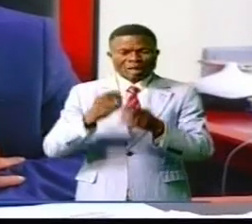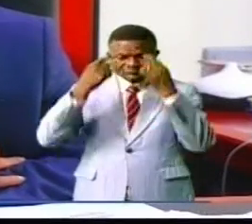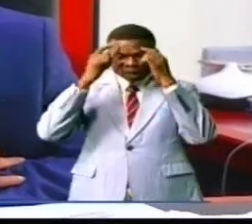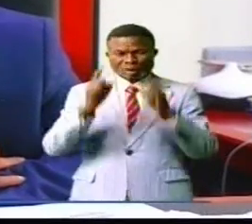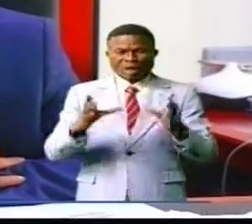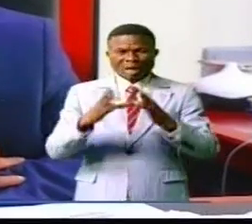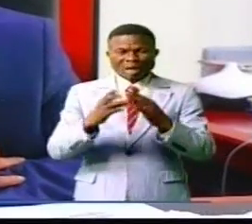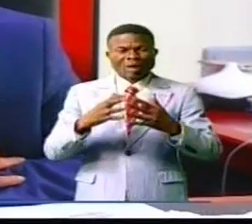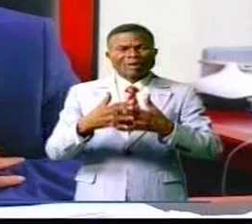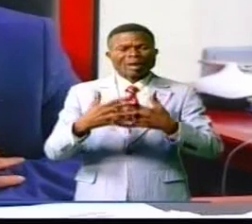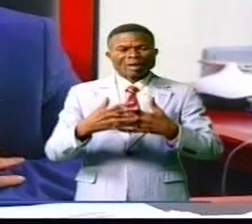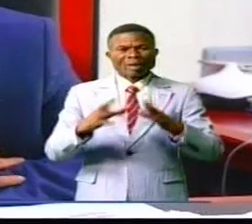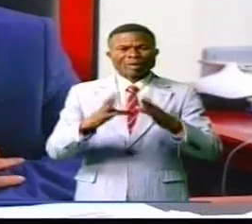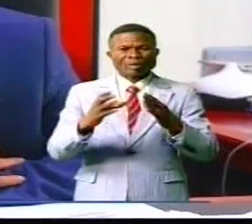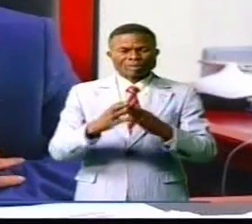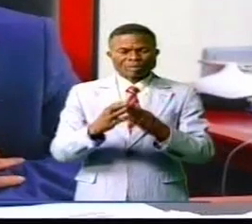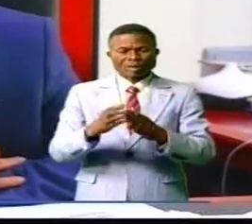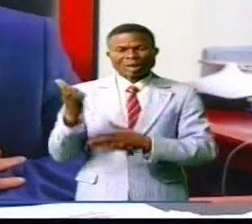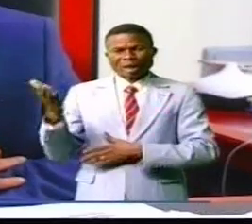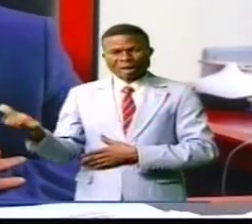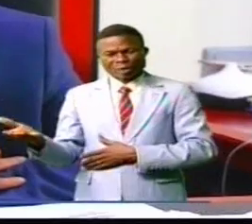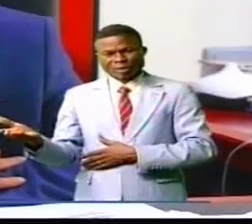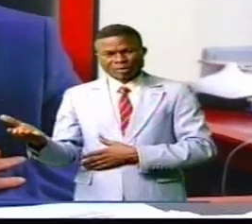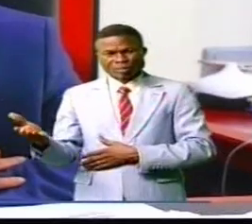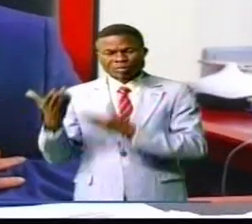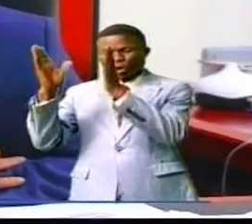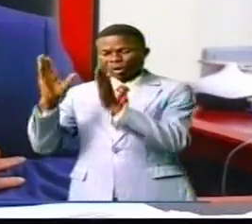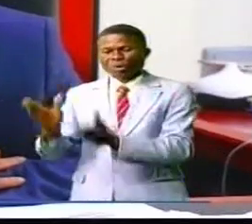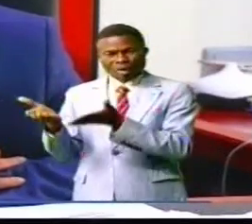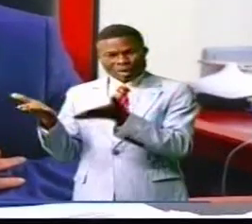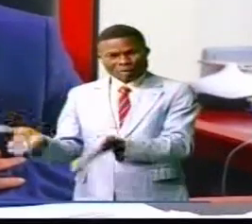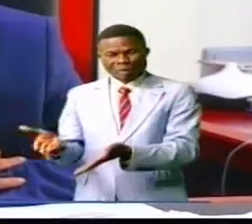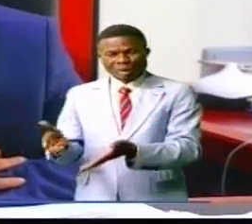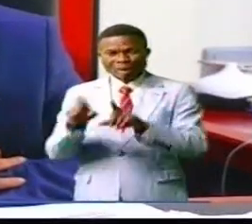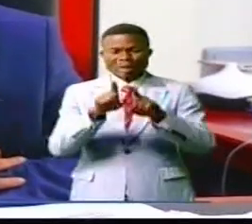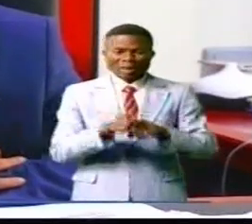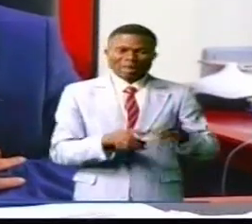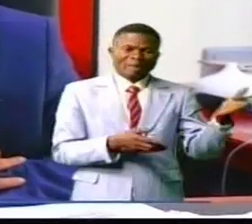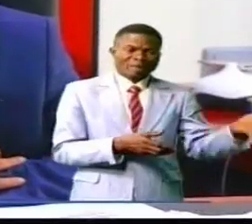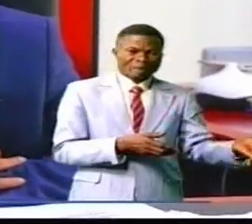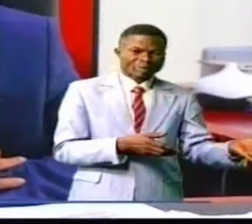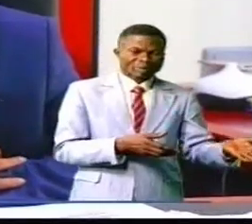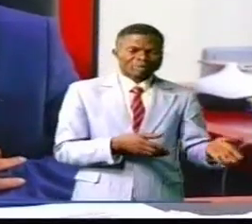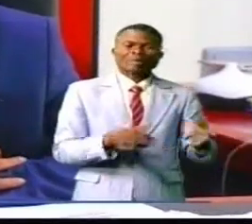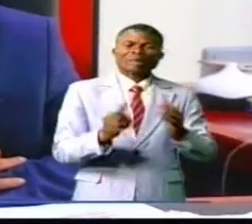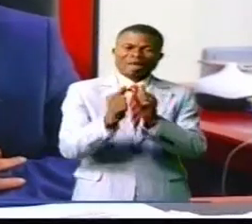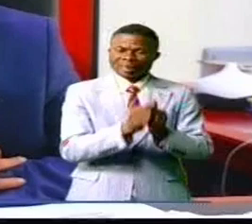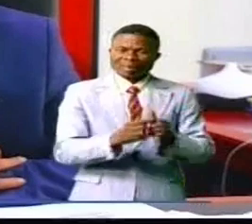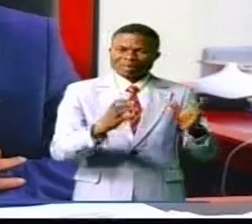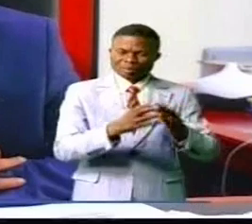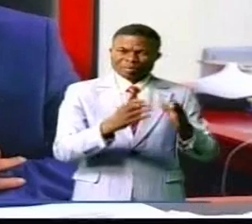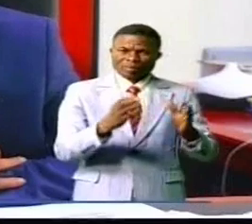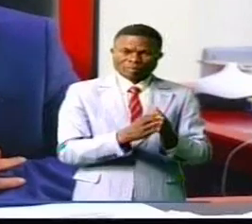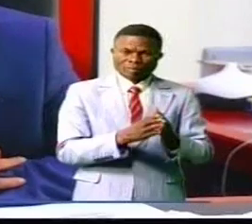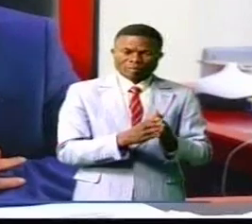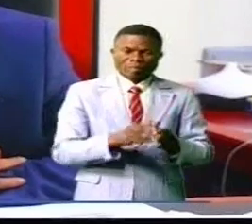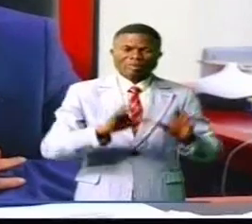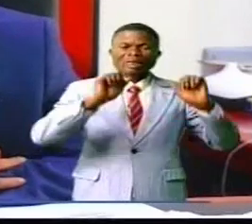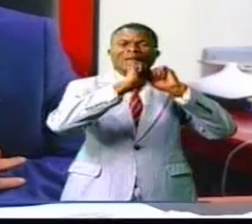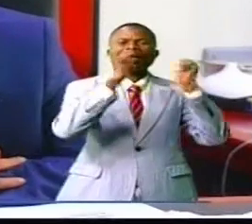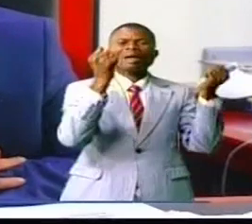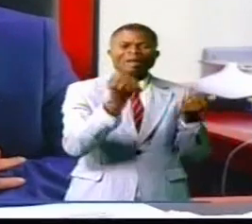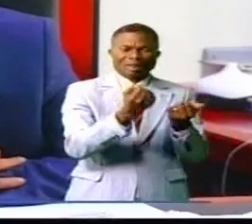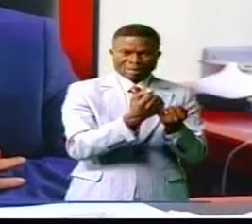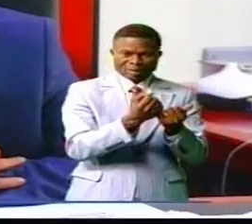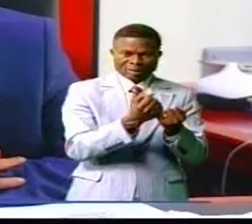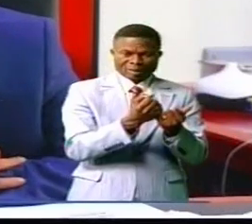en partenariat avec d'une part les étudiants, d'autre part les associations